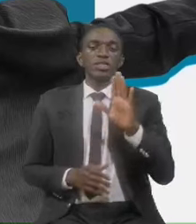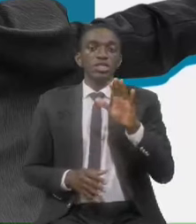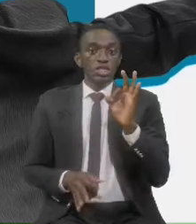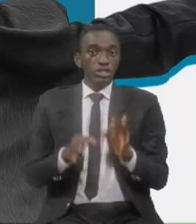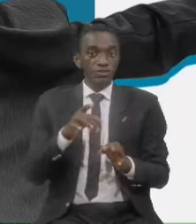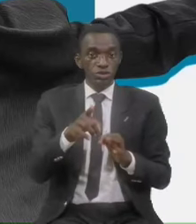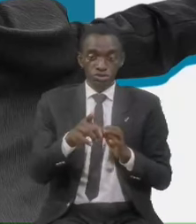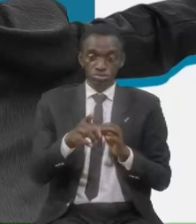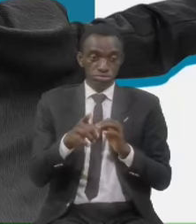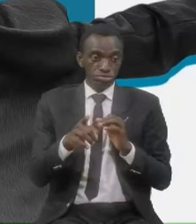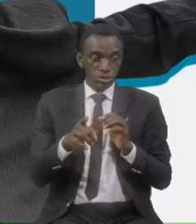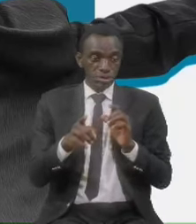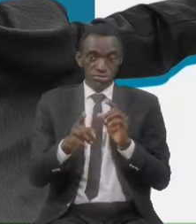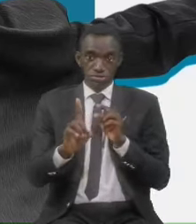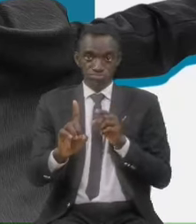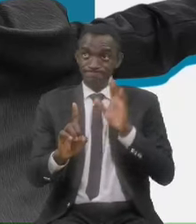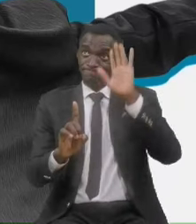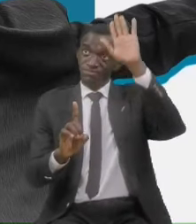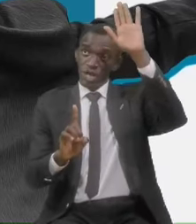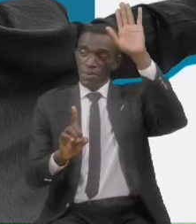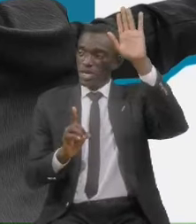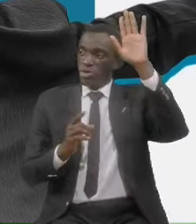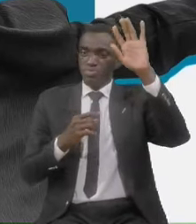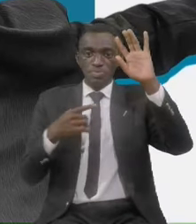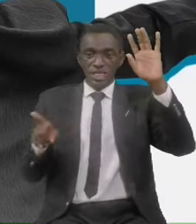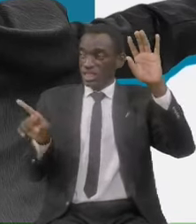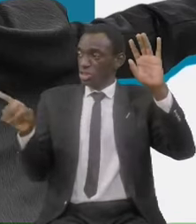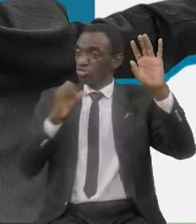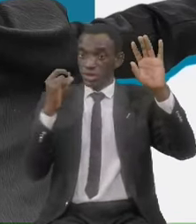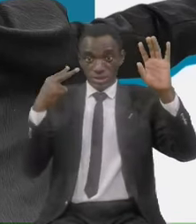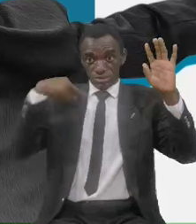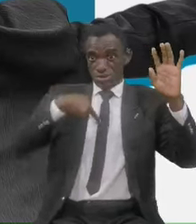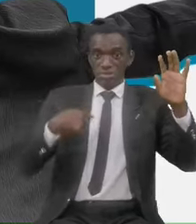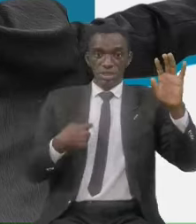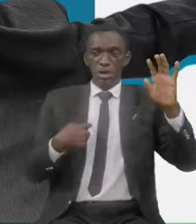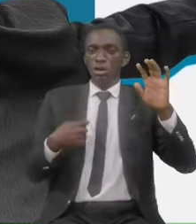S'ils ne vous voient pas, et vous les voyez passer,